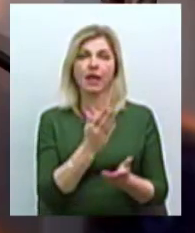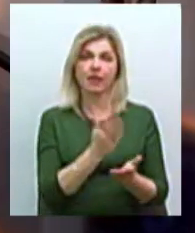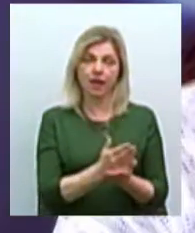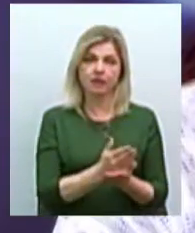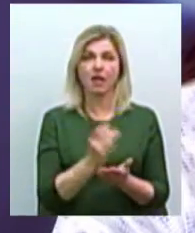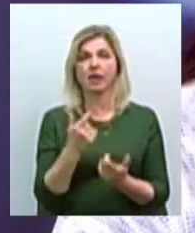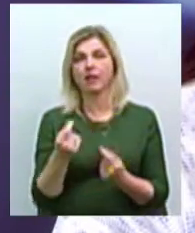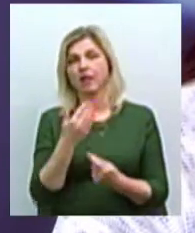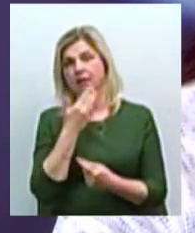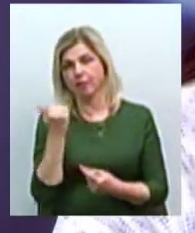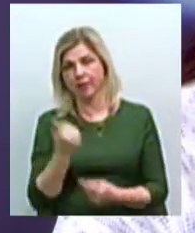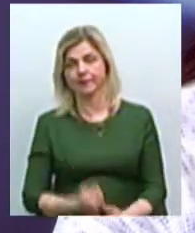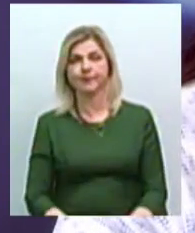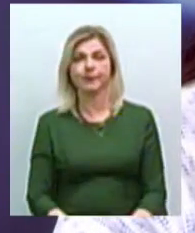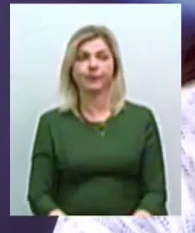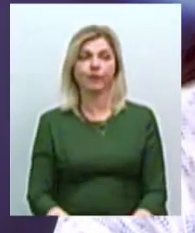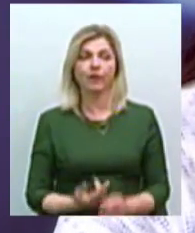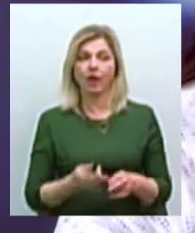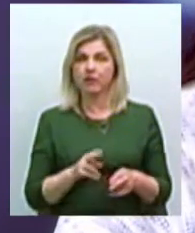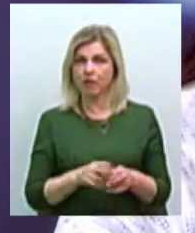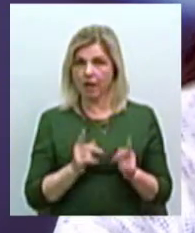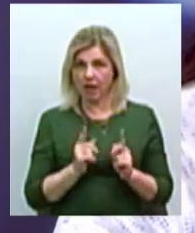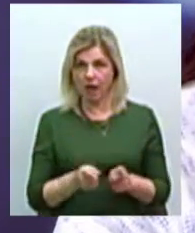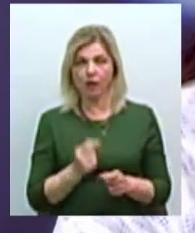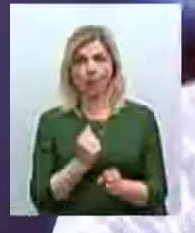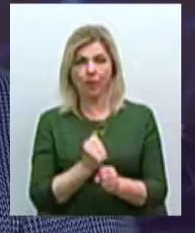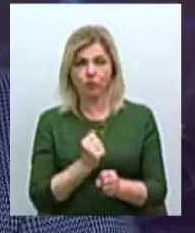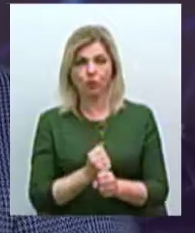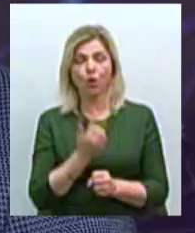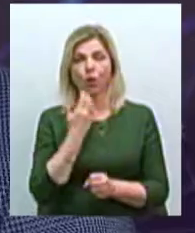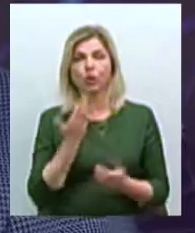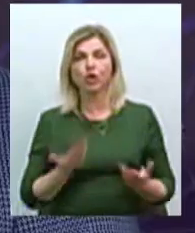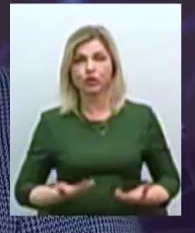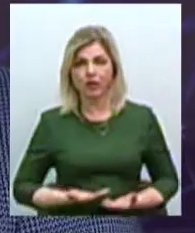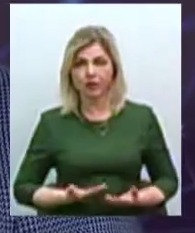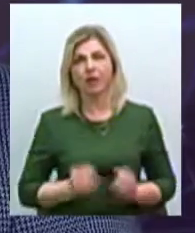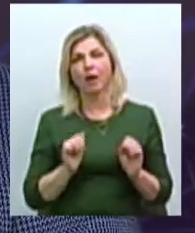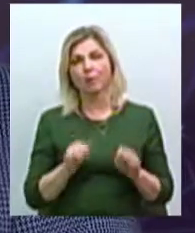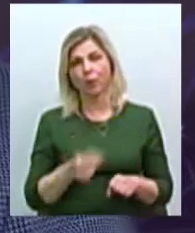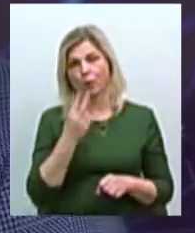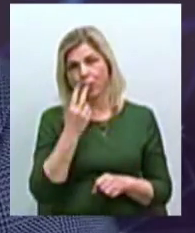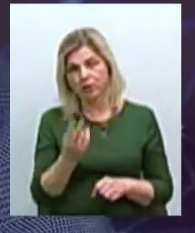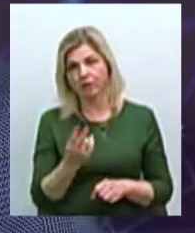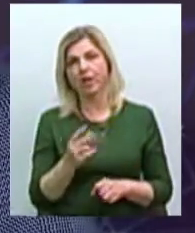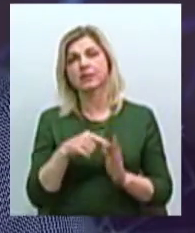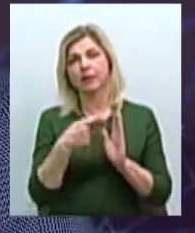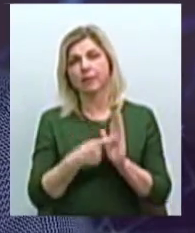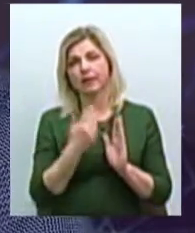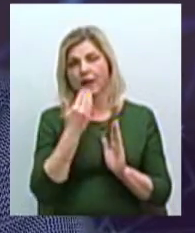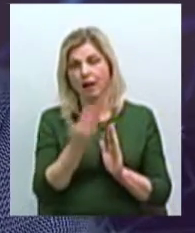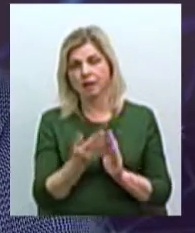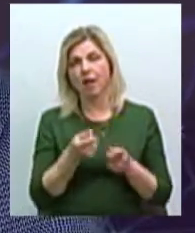і там, де немає ІТП. Тому це дуже реально працює, коли мешканці можуть подивитись, побачити, запитати